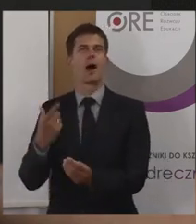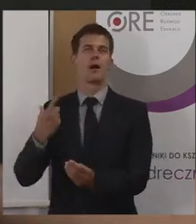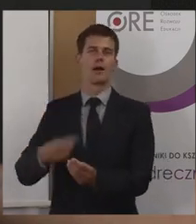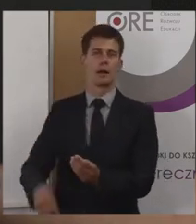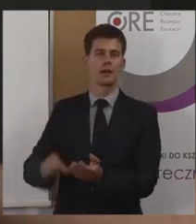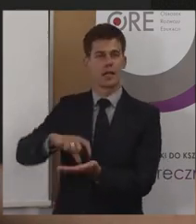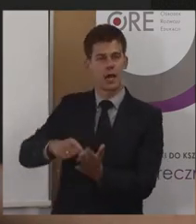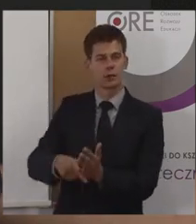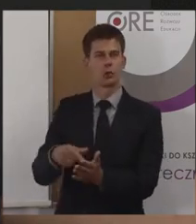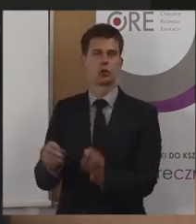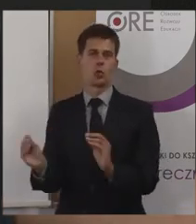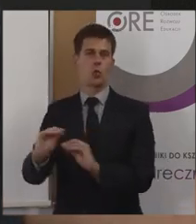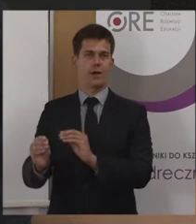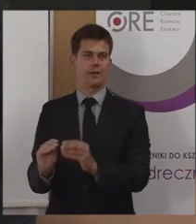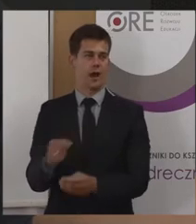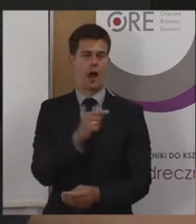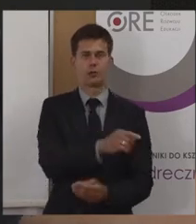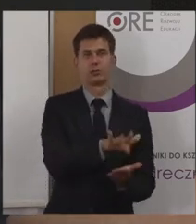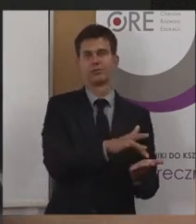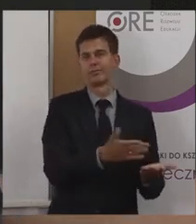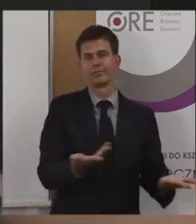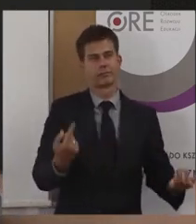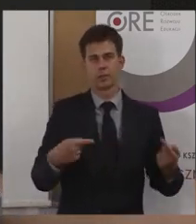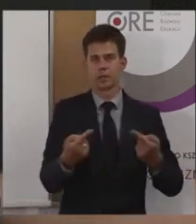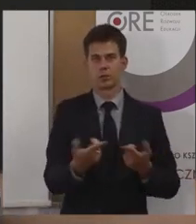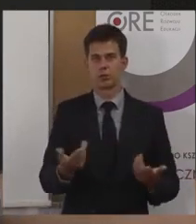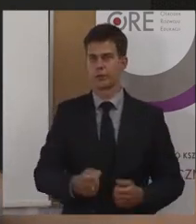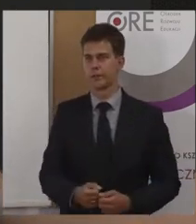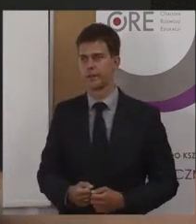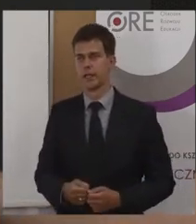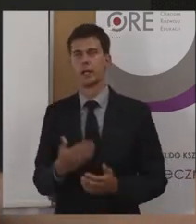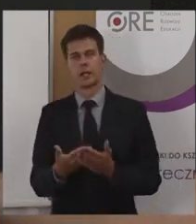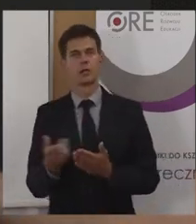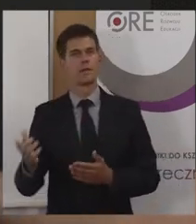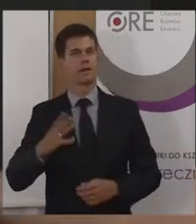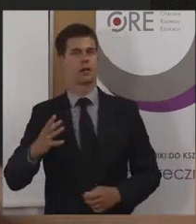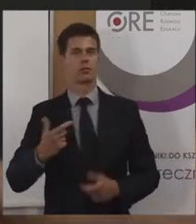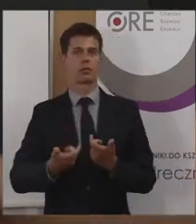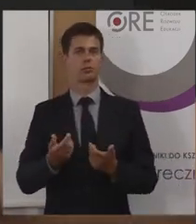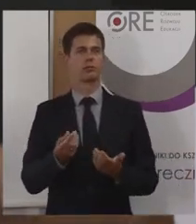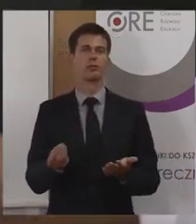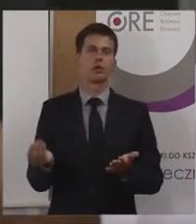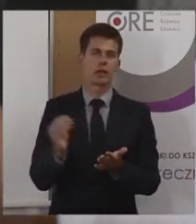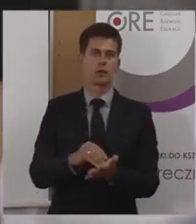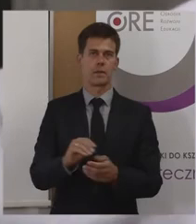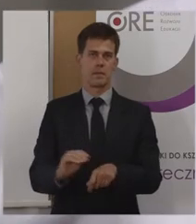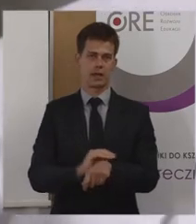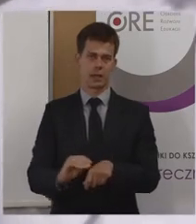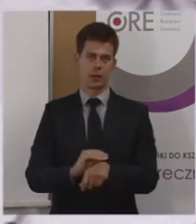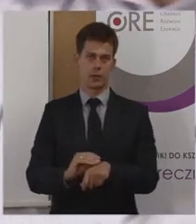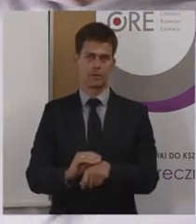odczuciu, te materiały jakby jakieś dodatkowe. Pojawiają się również bariery